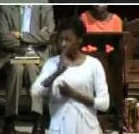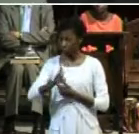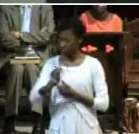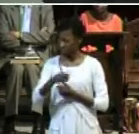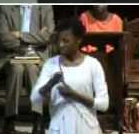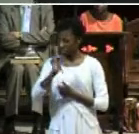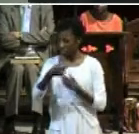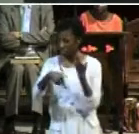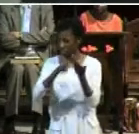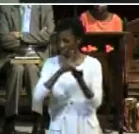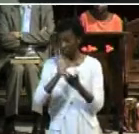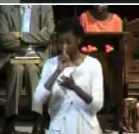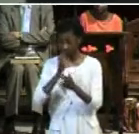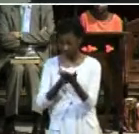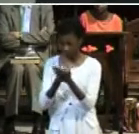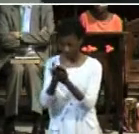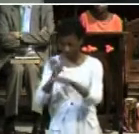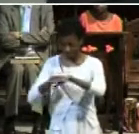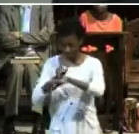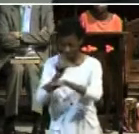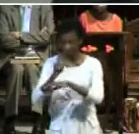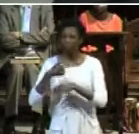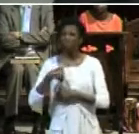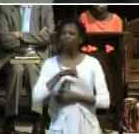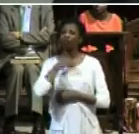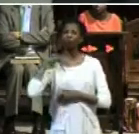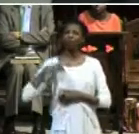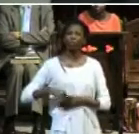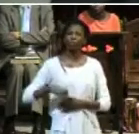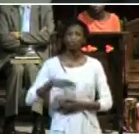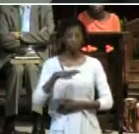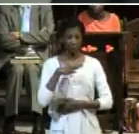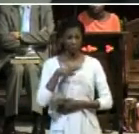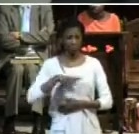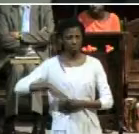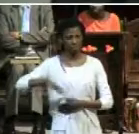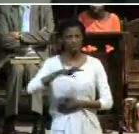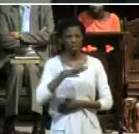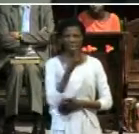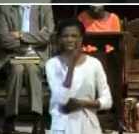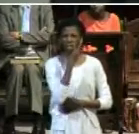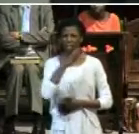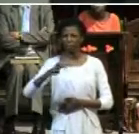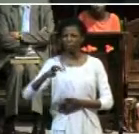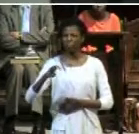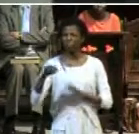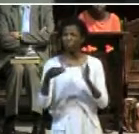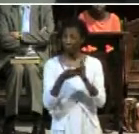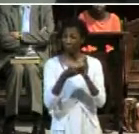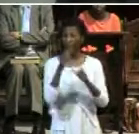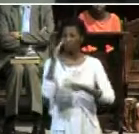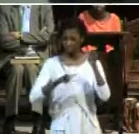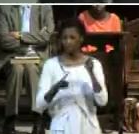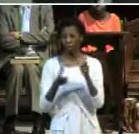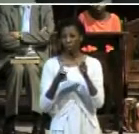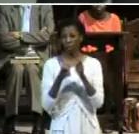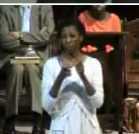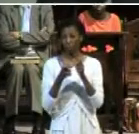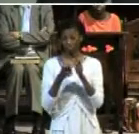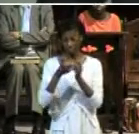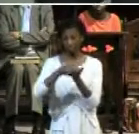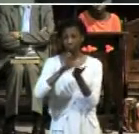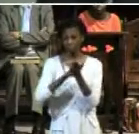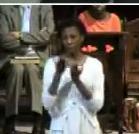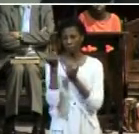une réponse, donc je les préviens, la Chine. En Chine, il y a aujourd'hui 400 000 membres adventistes. On n'est pas totalement sûr du